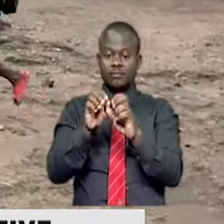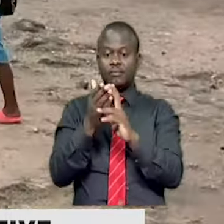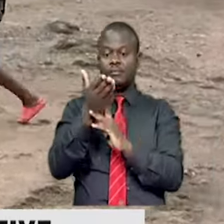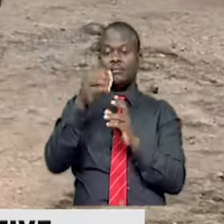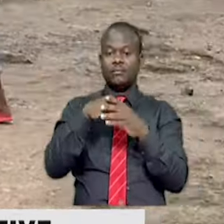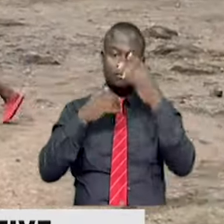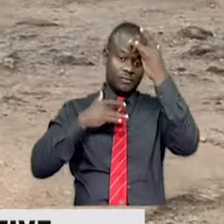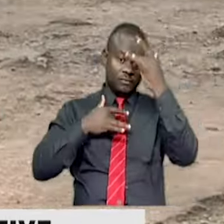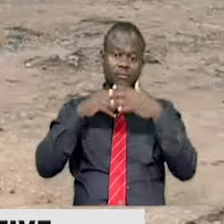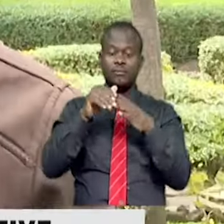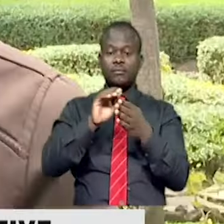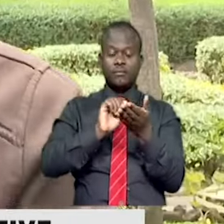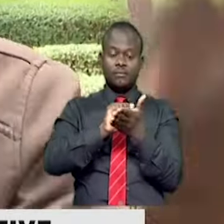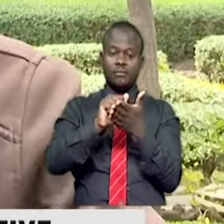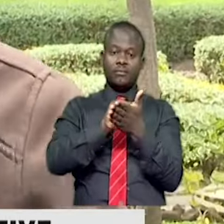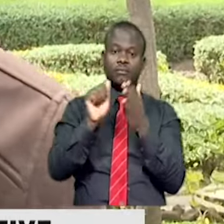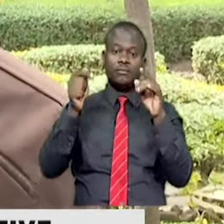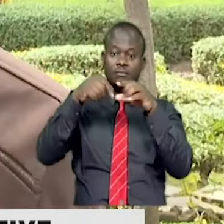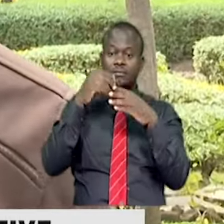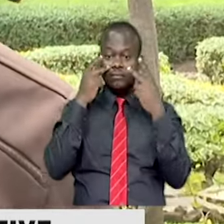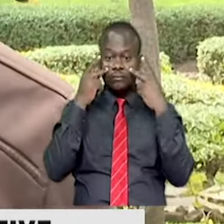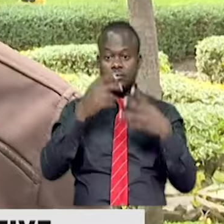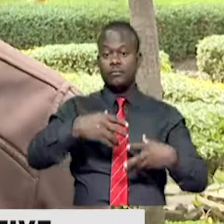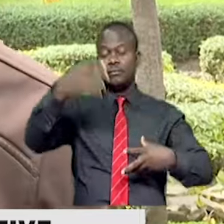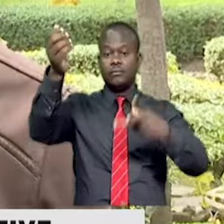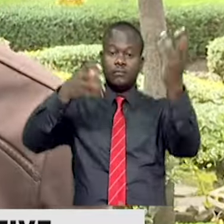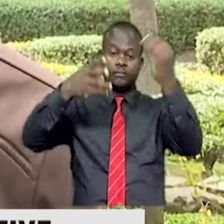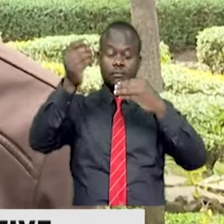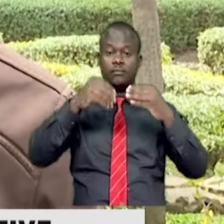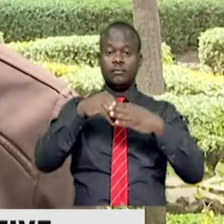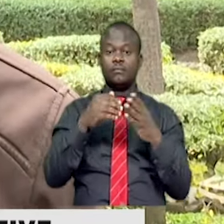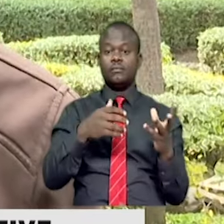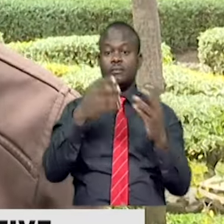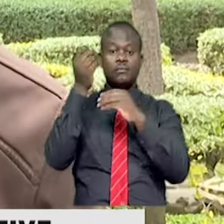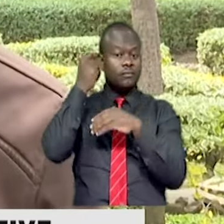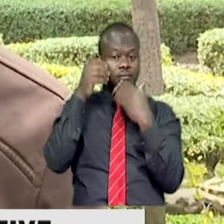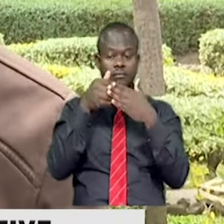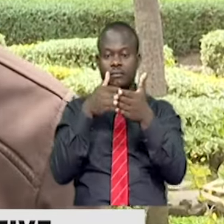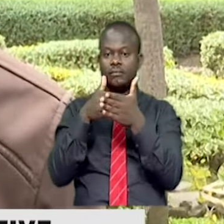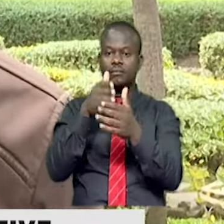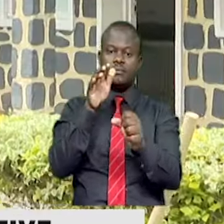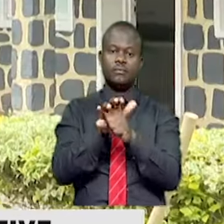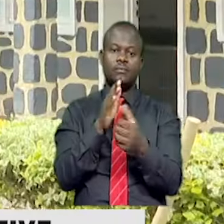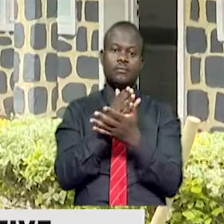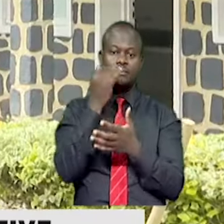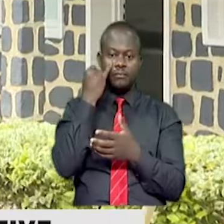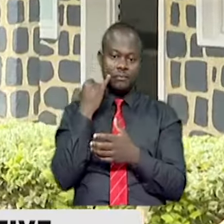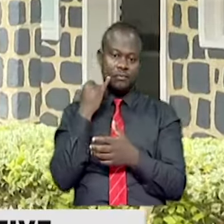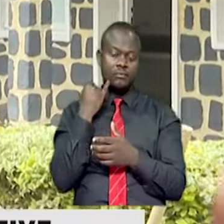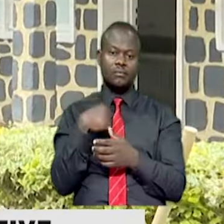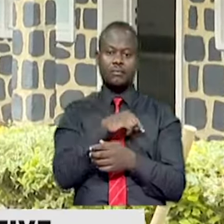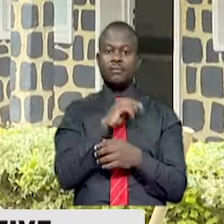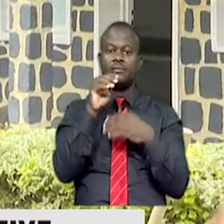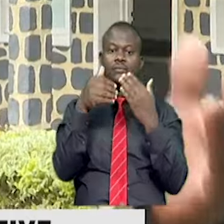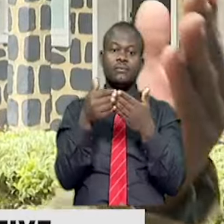umurwayi ukazoza ukazirambika hasi ushobora kuza ugasanga bazijanye bakabyanura ngo rero ukumva turabangamiwe cyane bose bikaze baza bakabyibanye